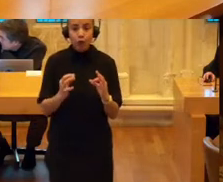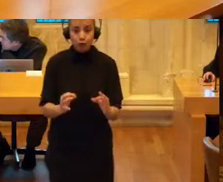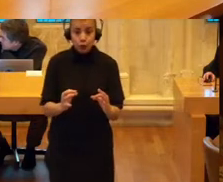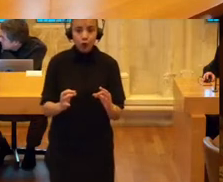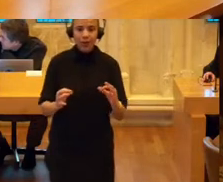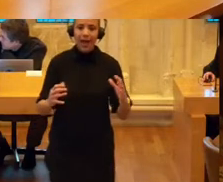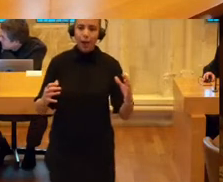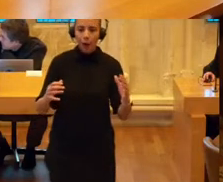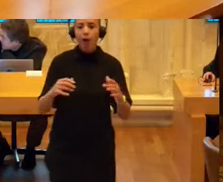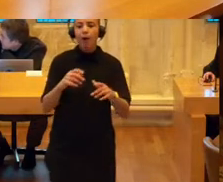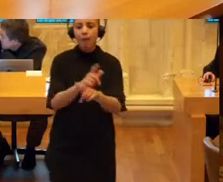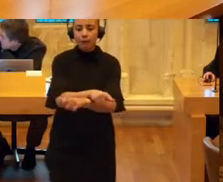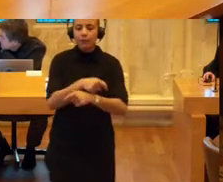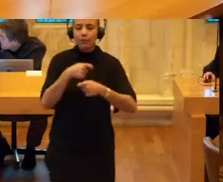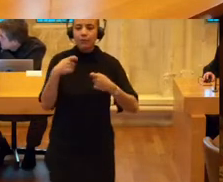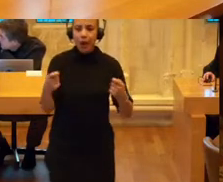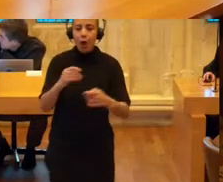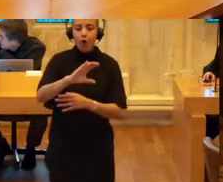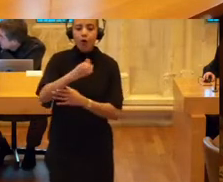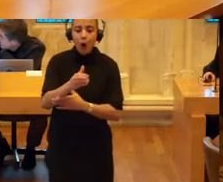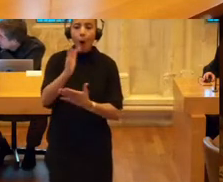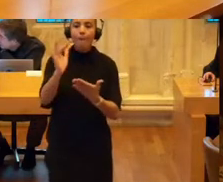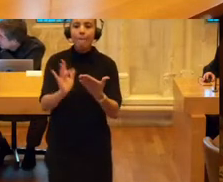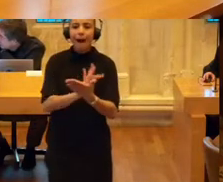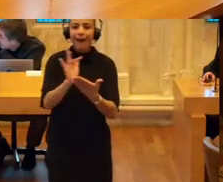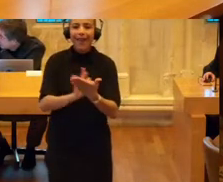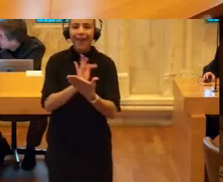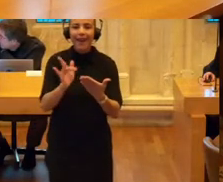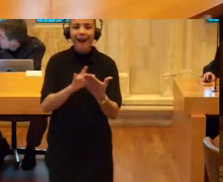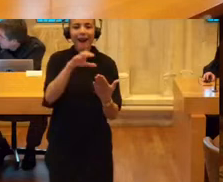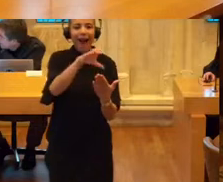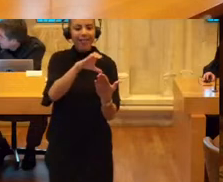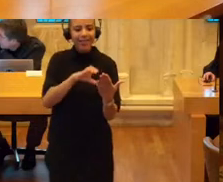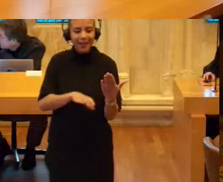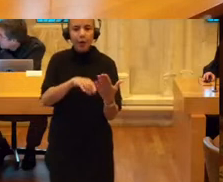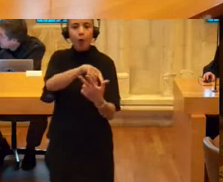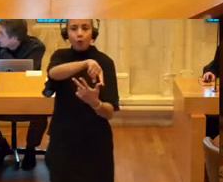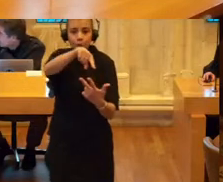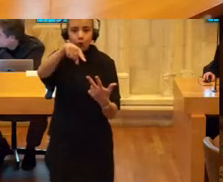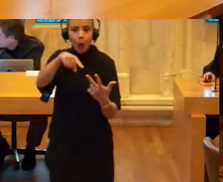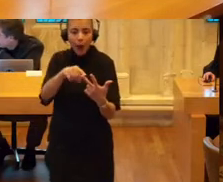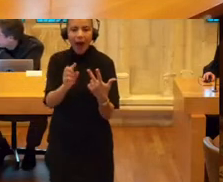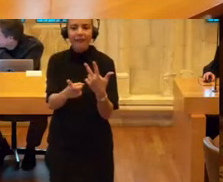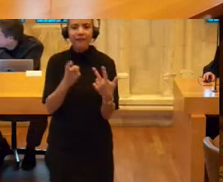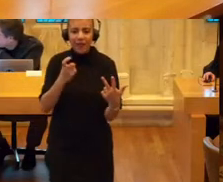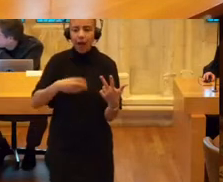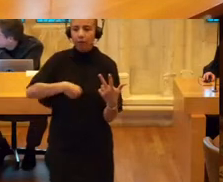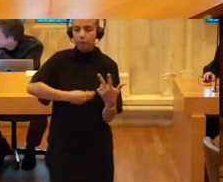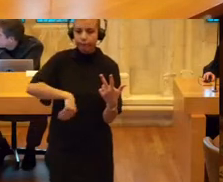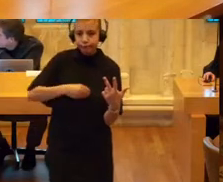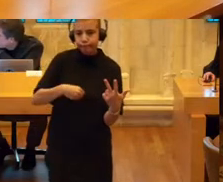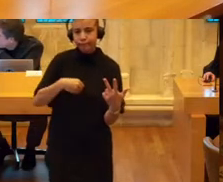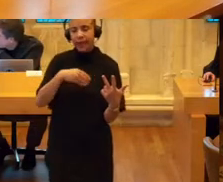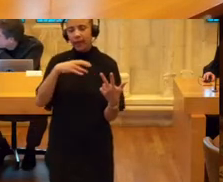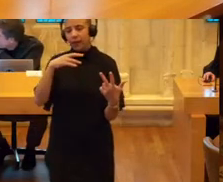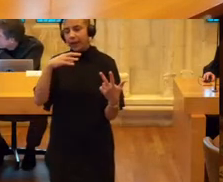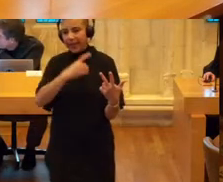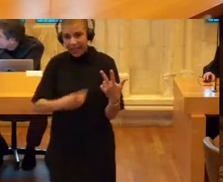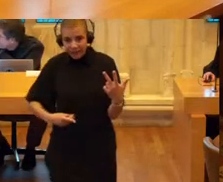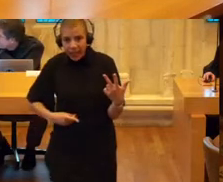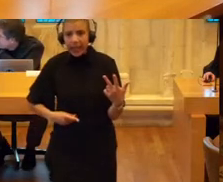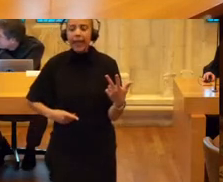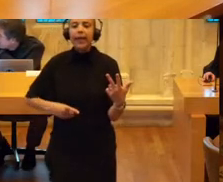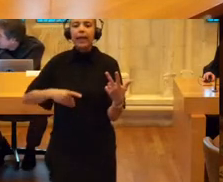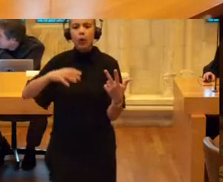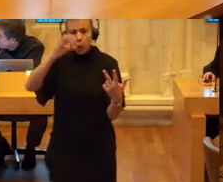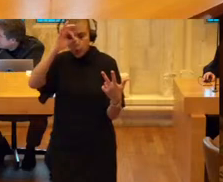CanMag. Les articles du groupe de M. Déterville, de M. L'Orphelin, de M. Lecoutour. Alors, M. Déterville n'est pas là, mais